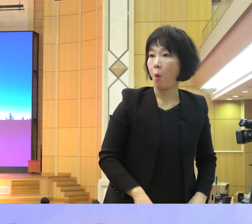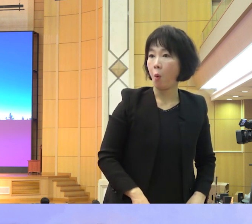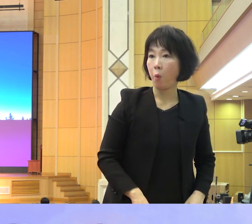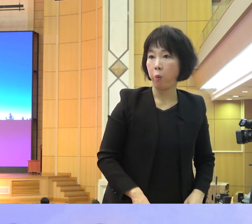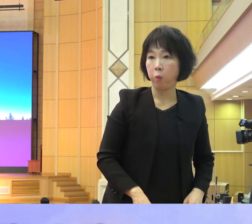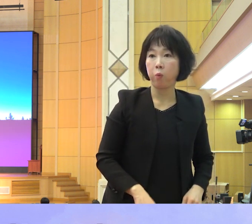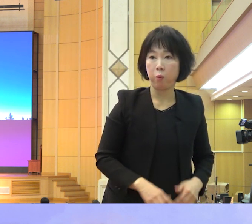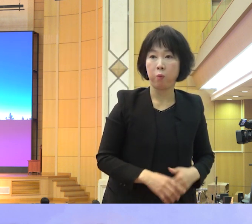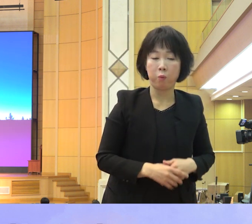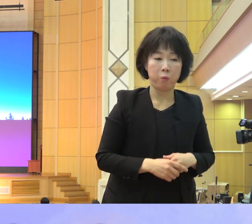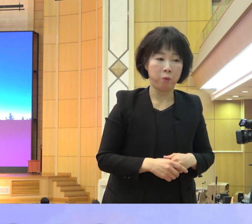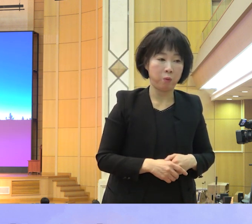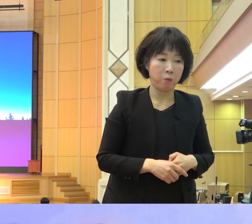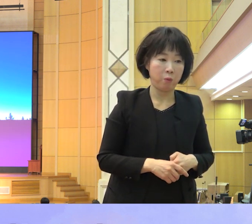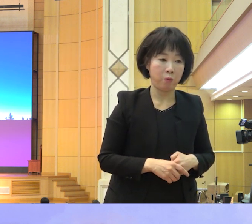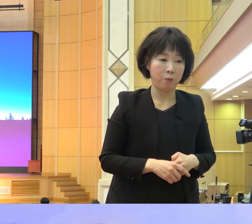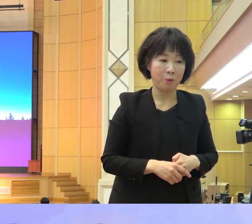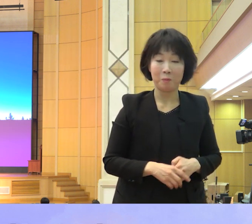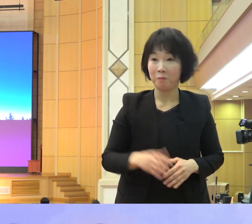지금까지 제가 목회하면서요,